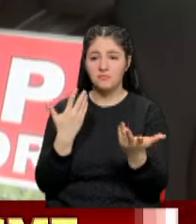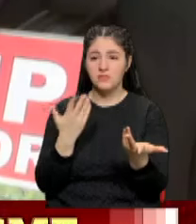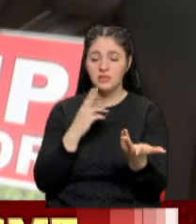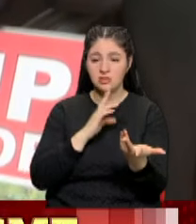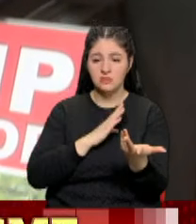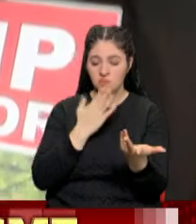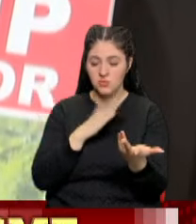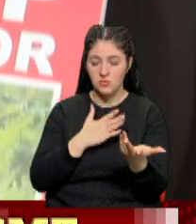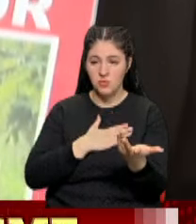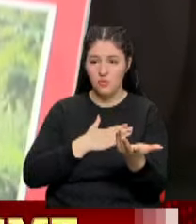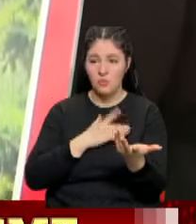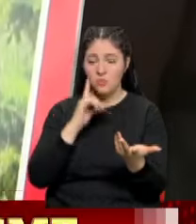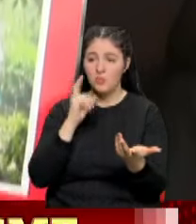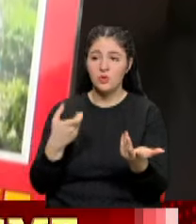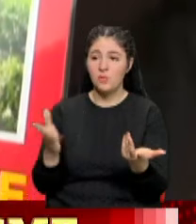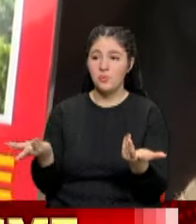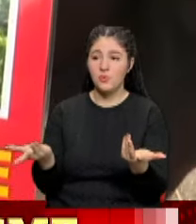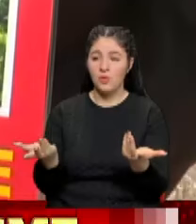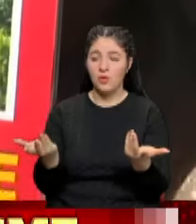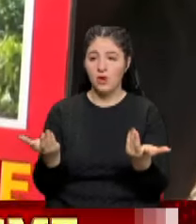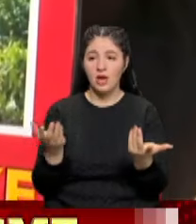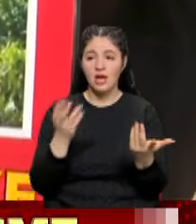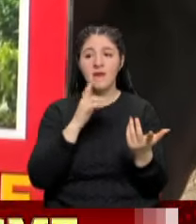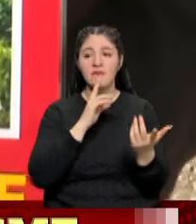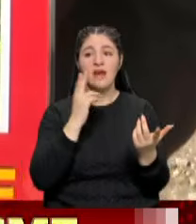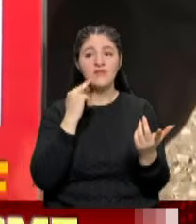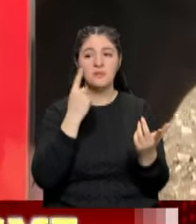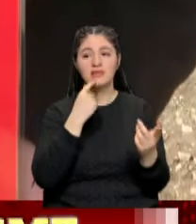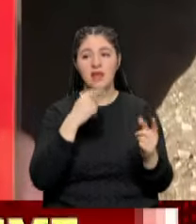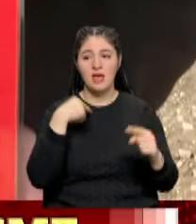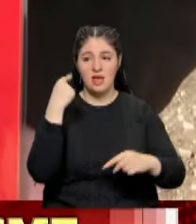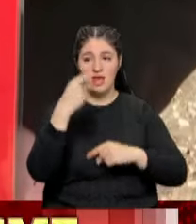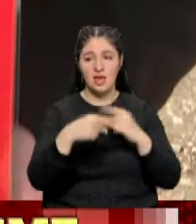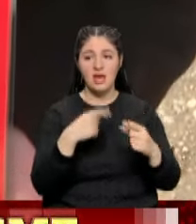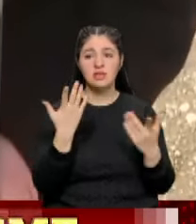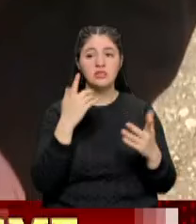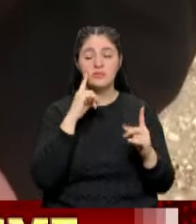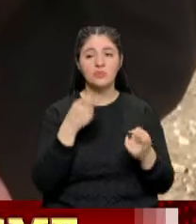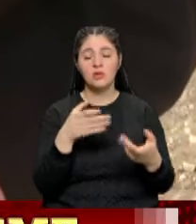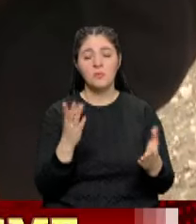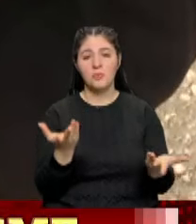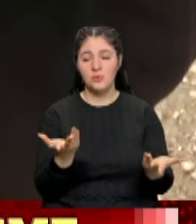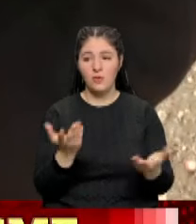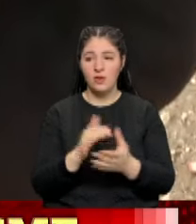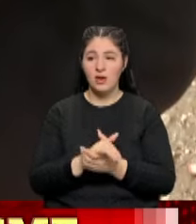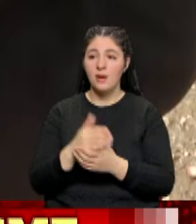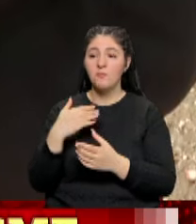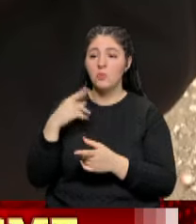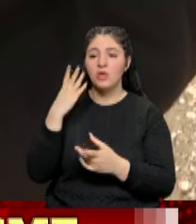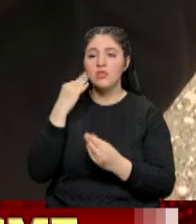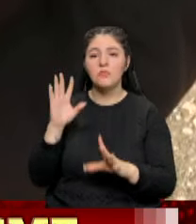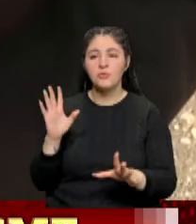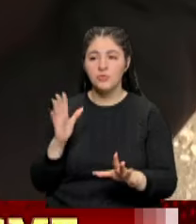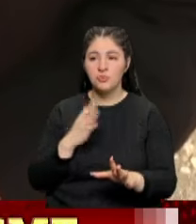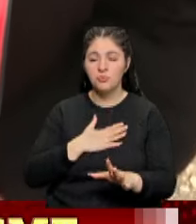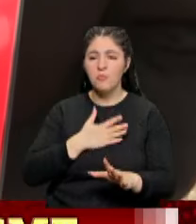yok. Bulunamıyor. Efendim, bir yıl geçti. Nasıl bulunamıyor? Ben bunu